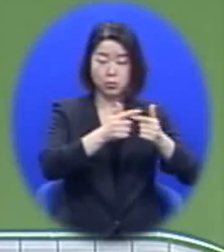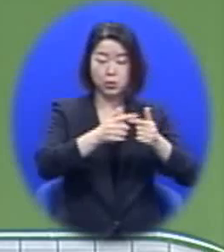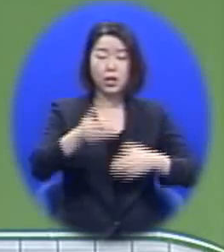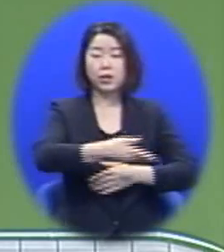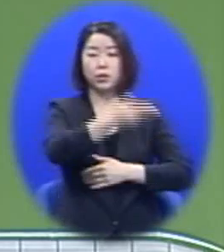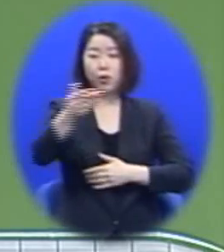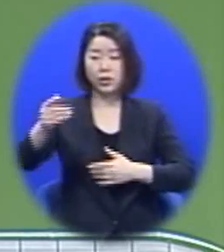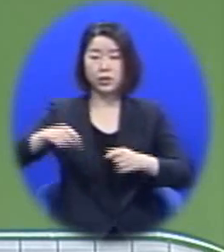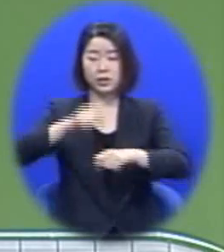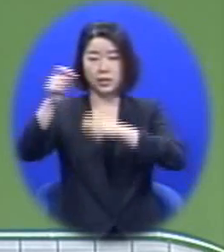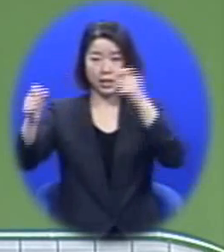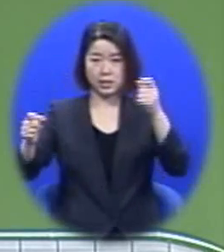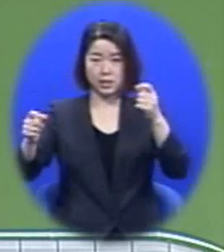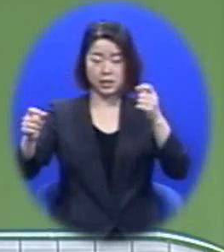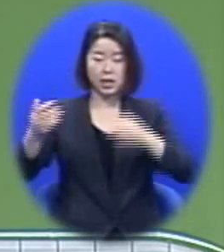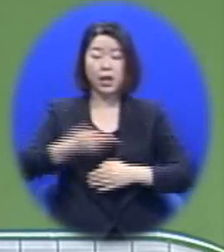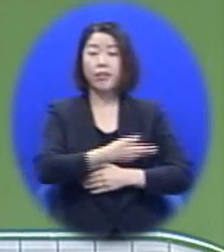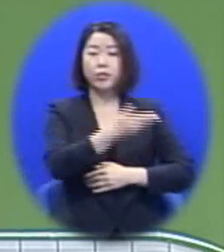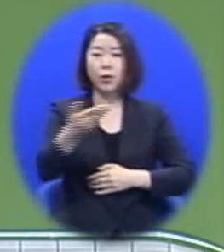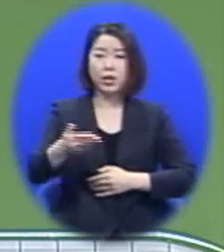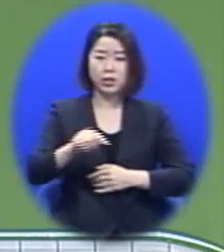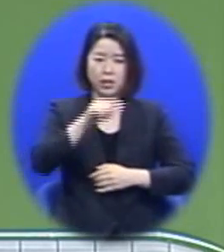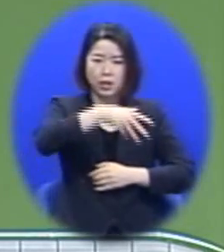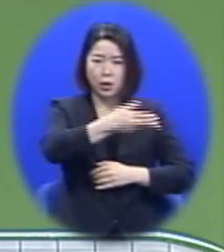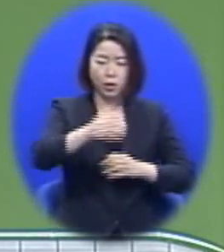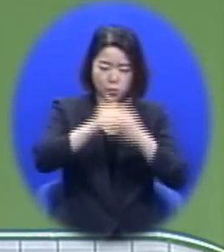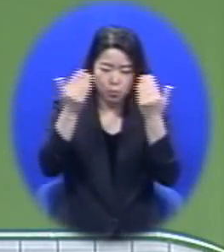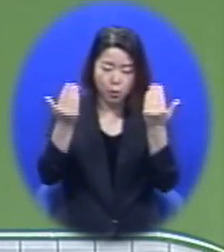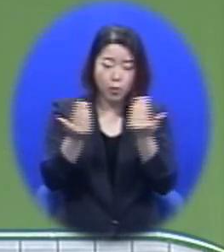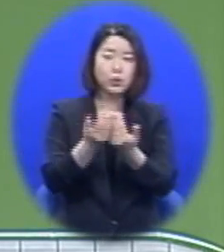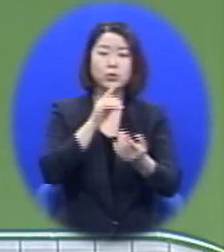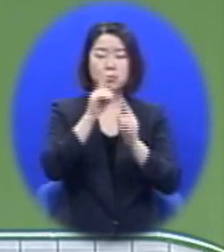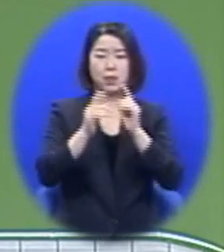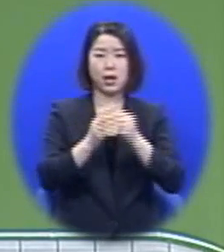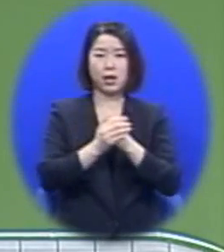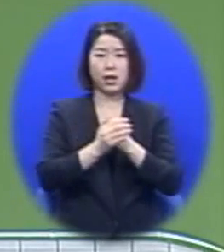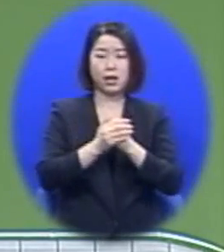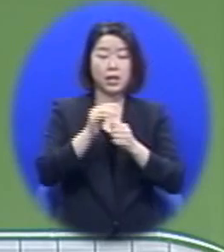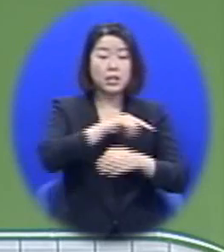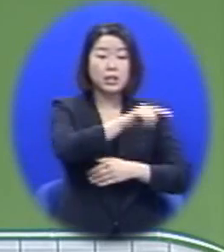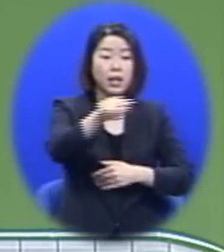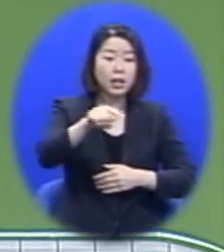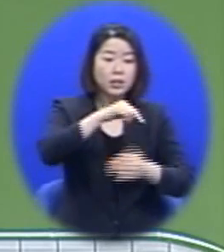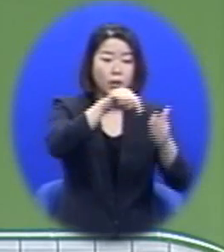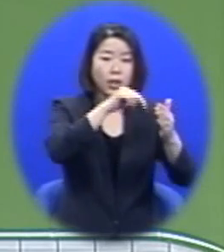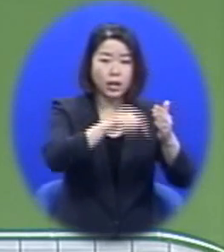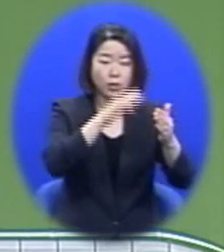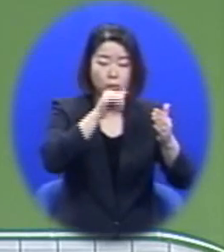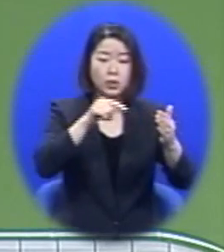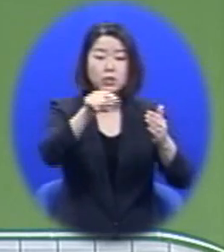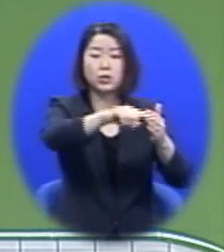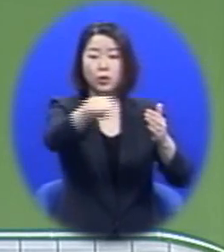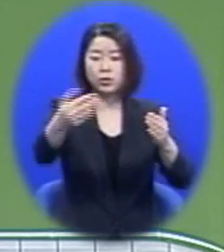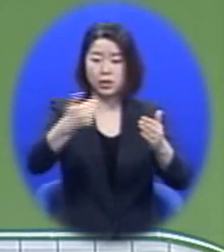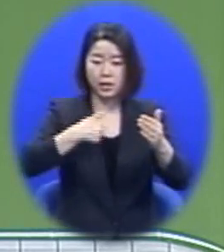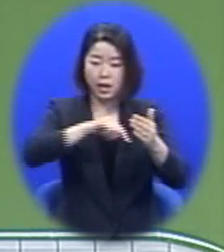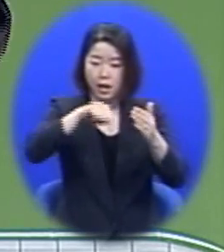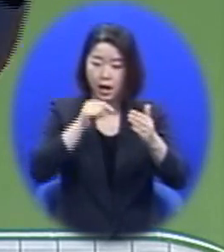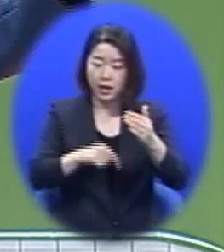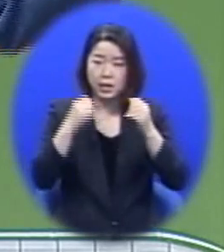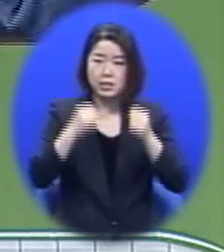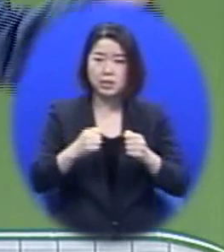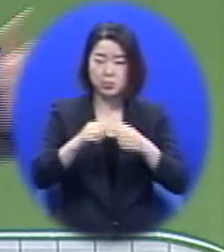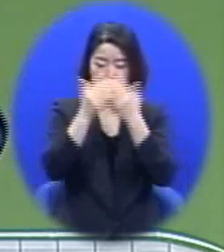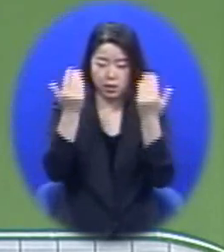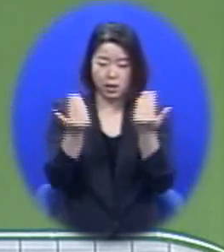모두예요. 저가 내 안에 내가 저 안에 거하면 이것이 예수 믿는 거예요. 어떤